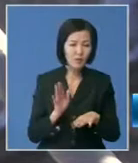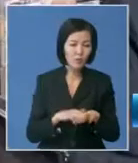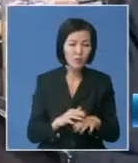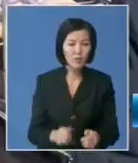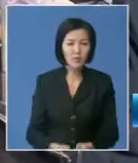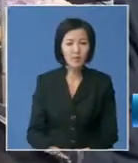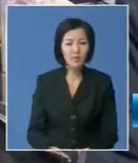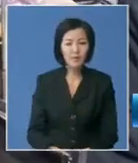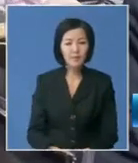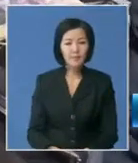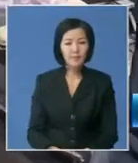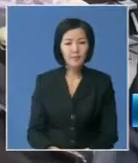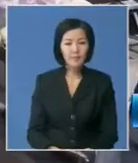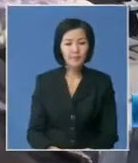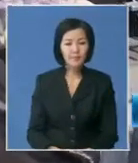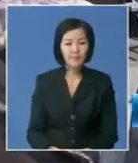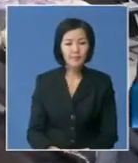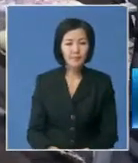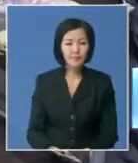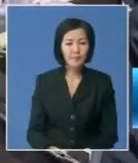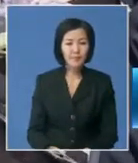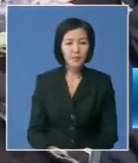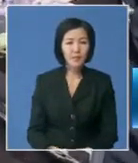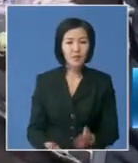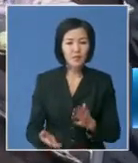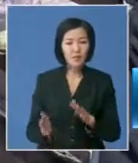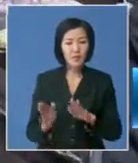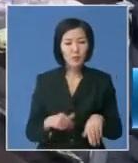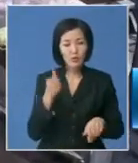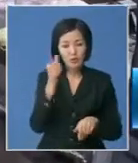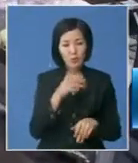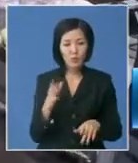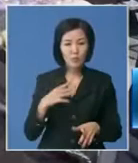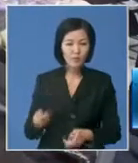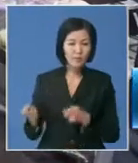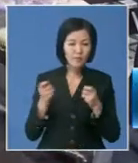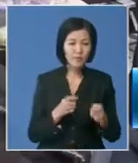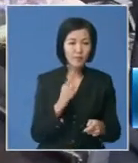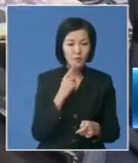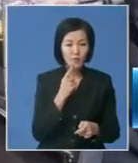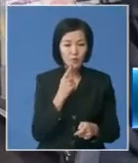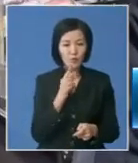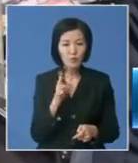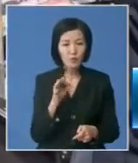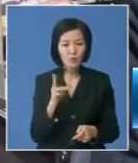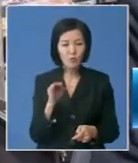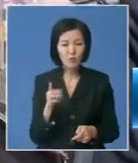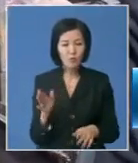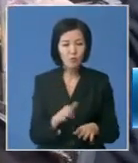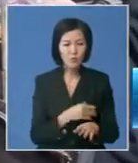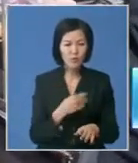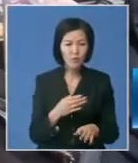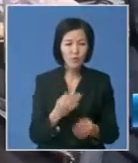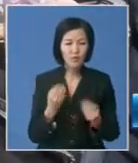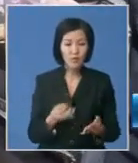и моментов в прошлом году тяжело было перевозить путь дальний сало кольского так аксуского района а теперь